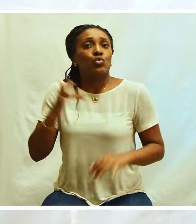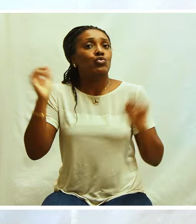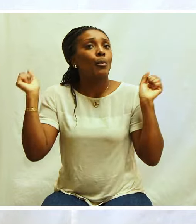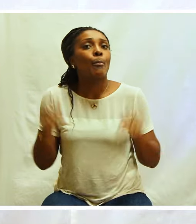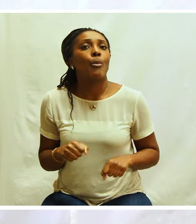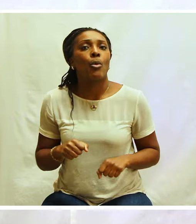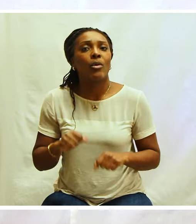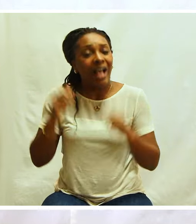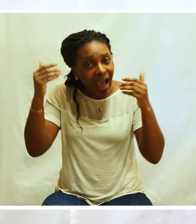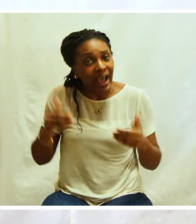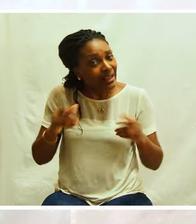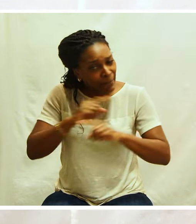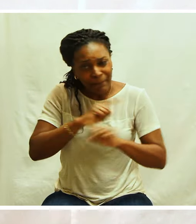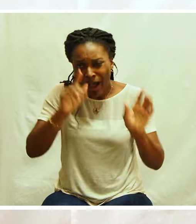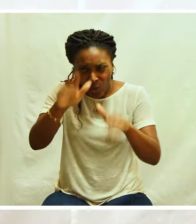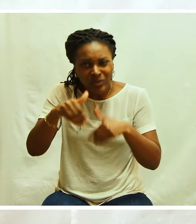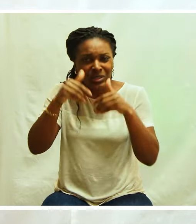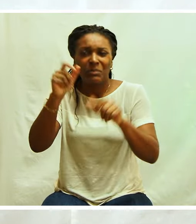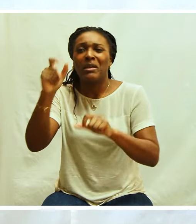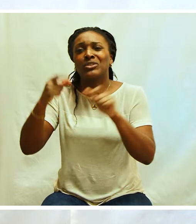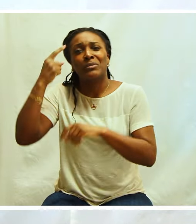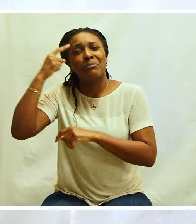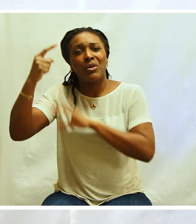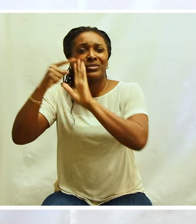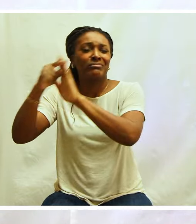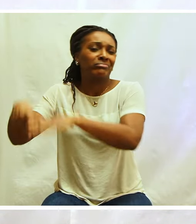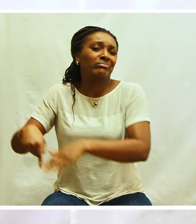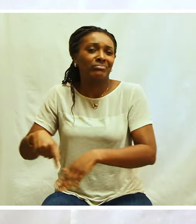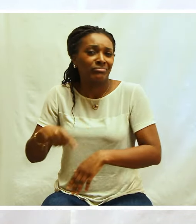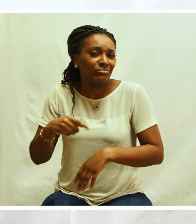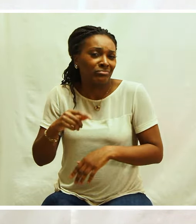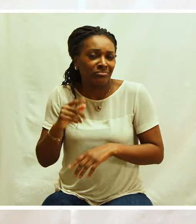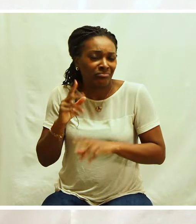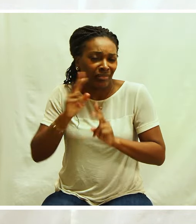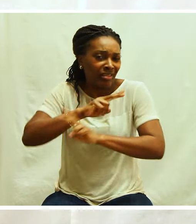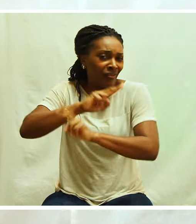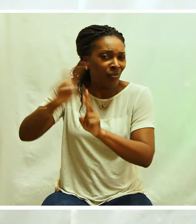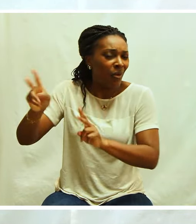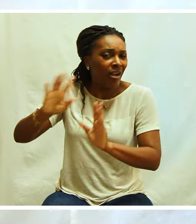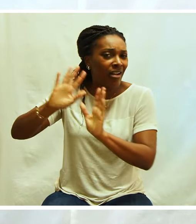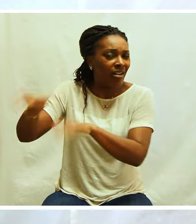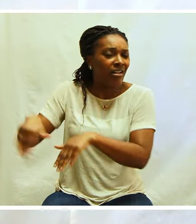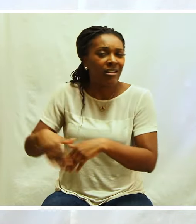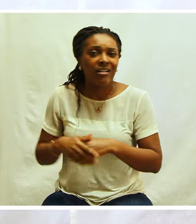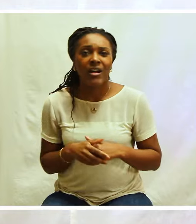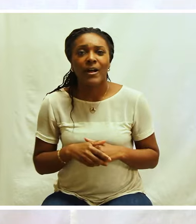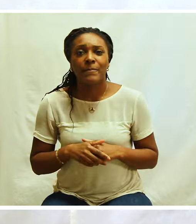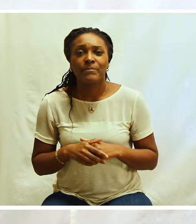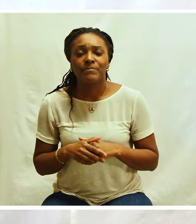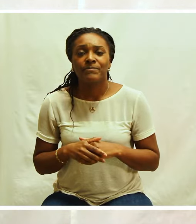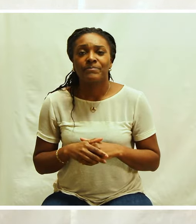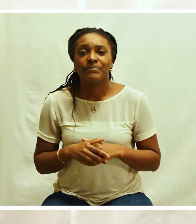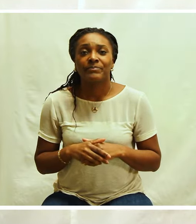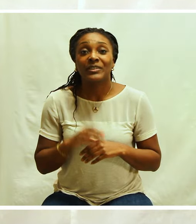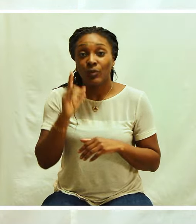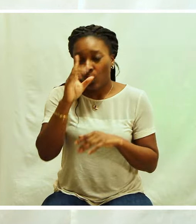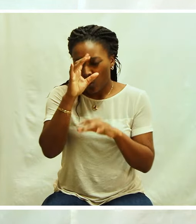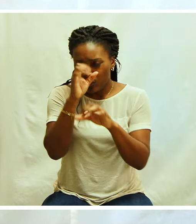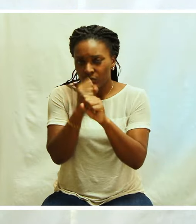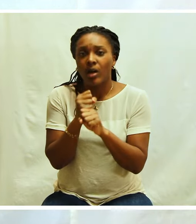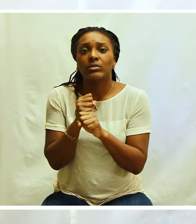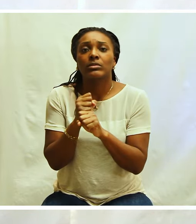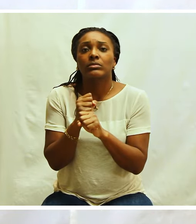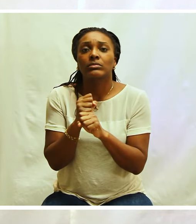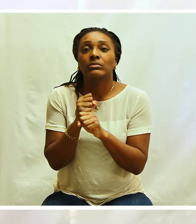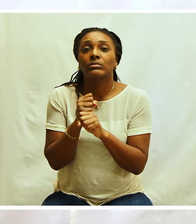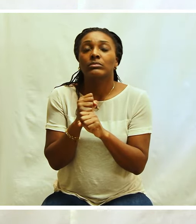et ne t'arrête pas à ce que les autres pensent de toi. J'aimerais te dire que plus tu te concentreras à prendre ta place dans le corps de